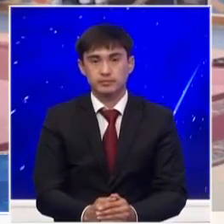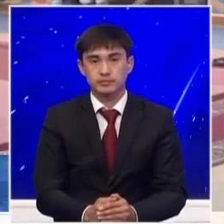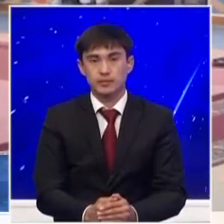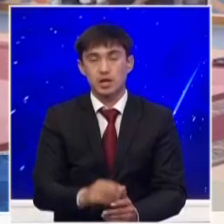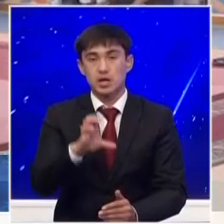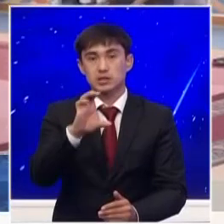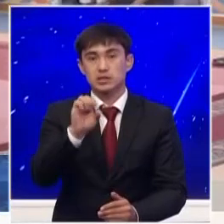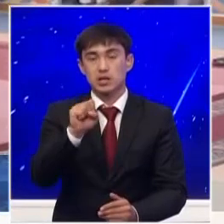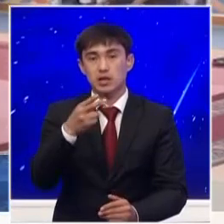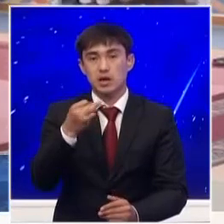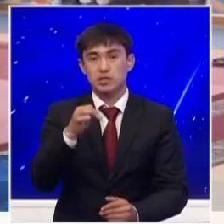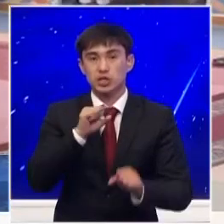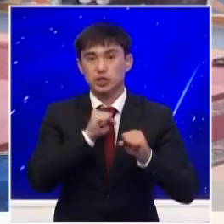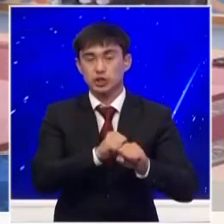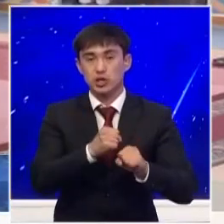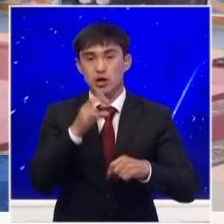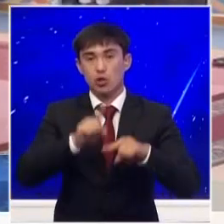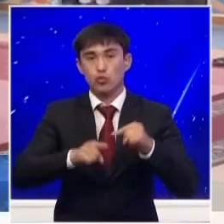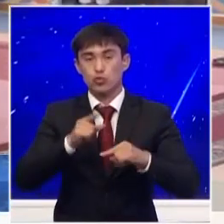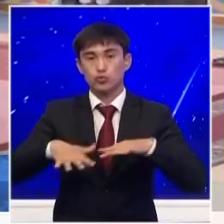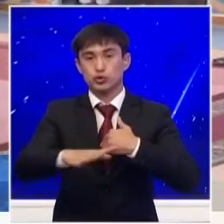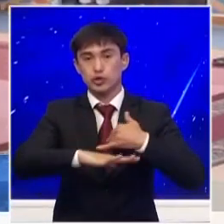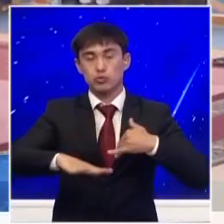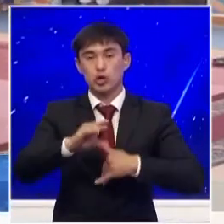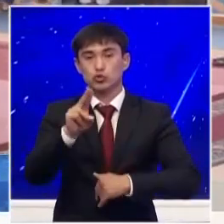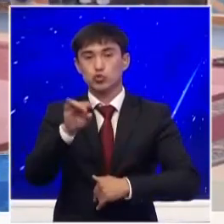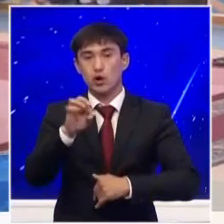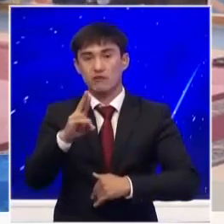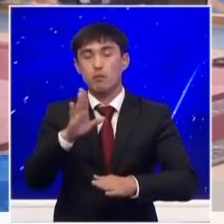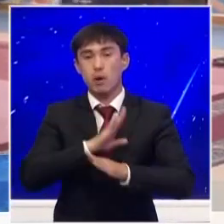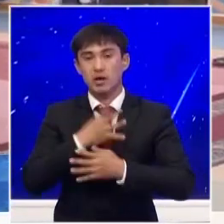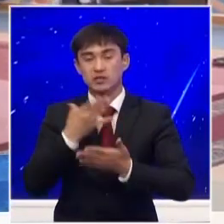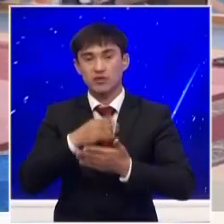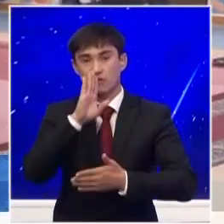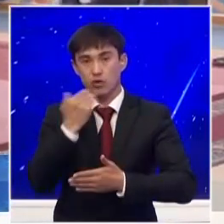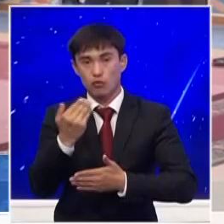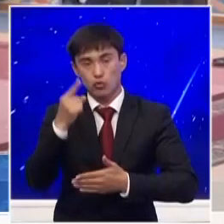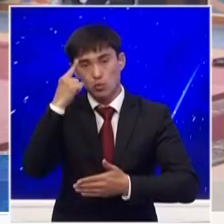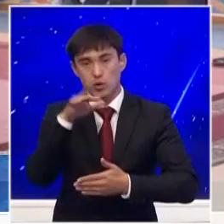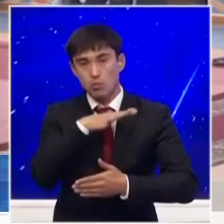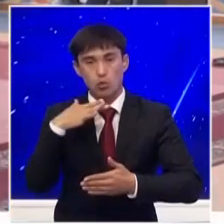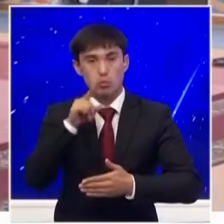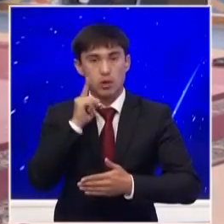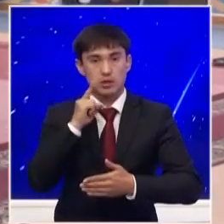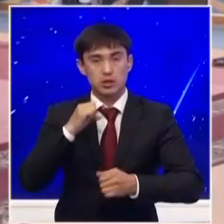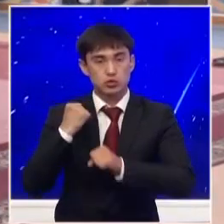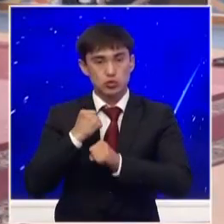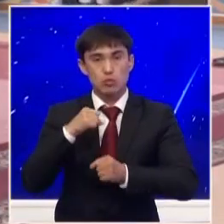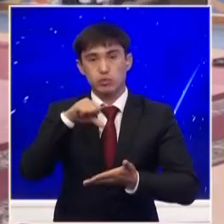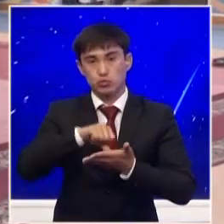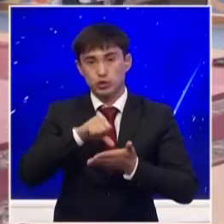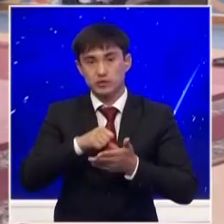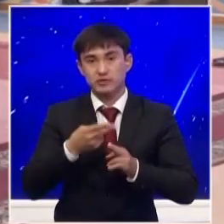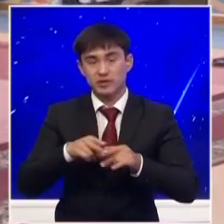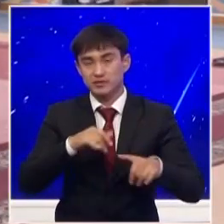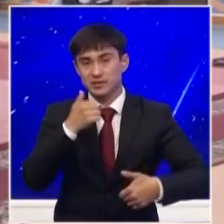Сатай Аккабакулы защищал родную землю от джунгарских завоевателей и погиб от рук своих врагов. Думаю, для многих молодых дзюдоистов, принявших